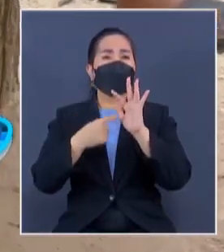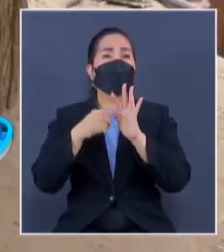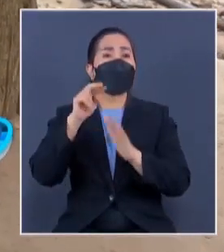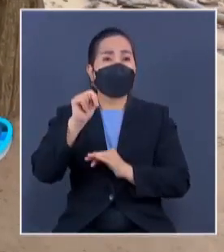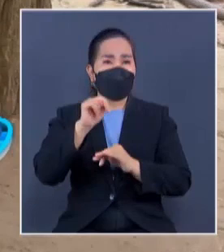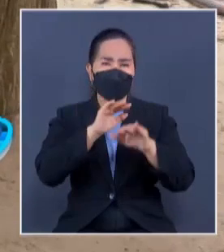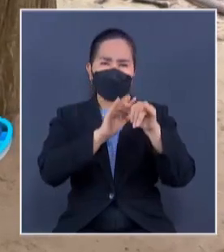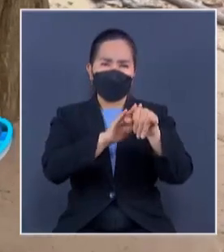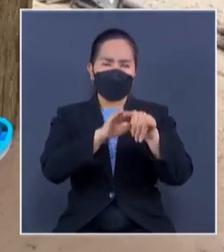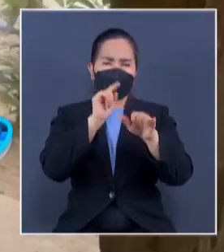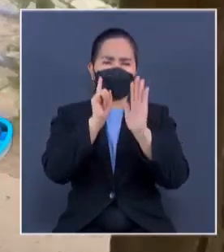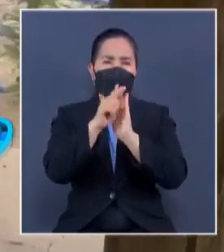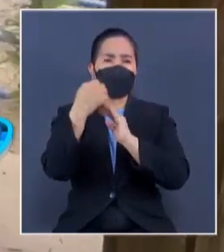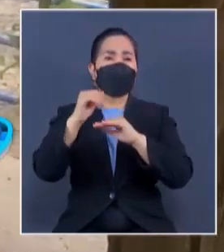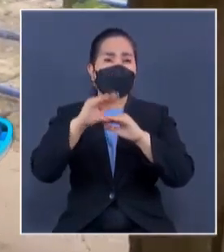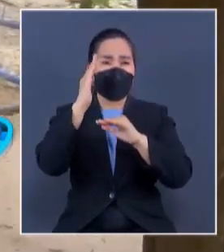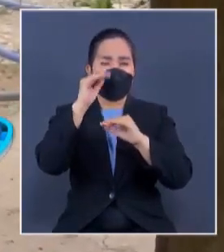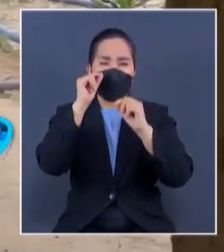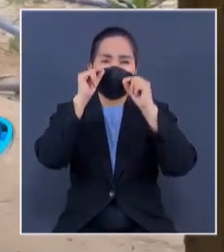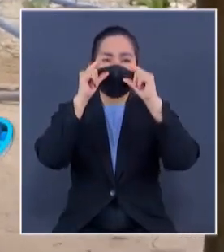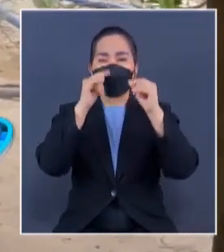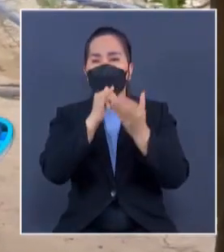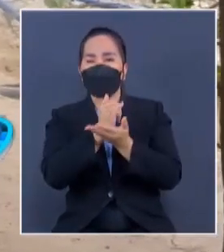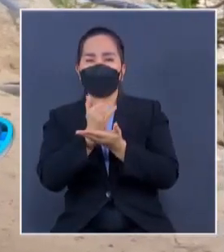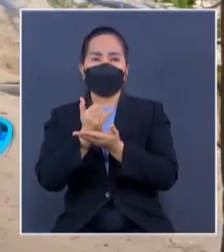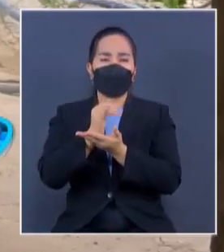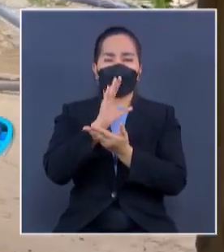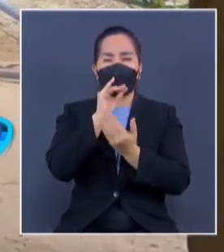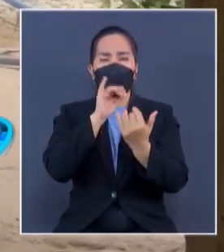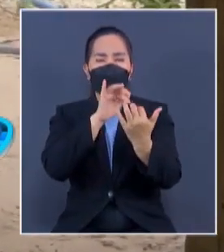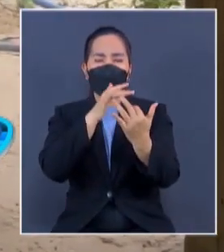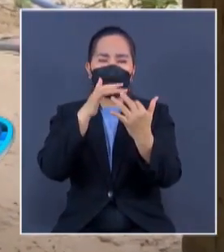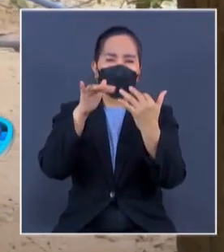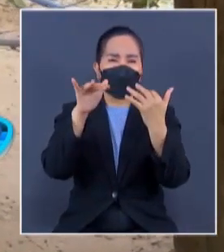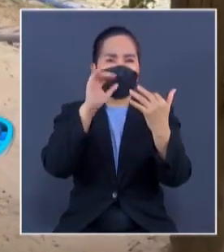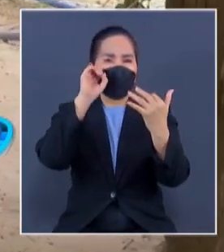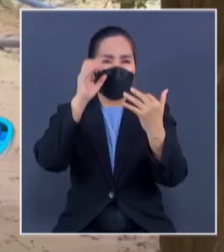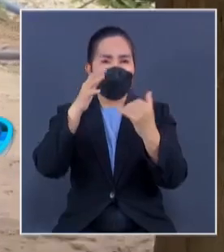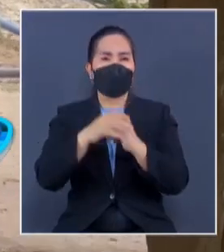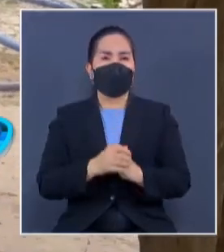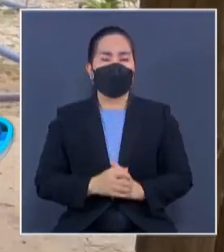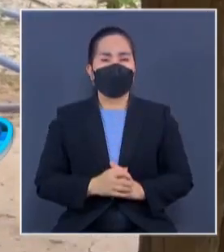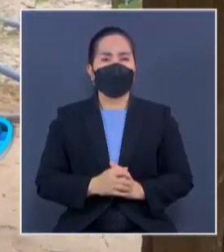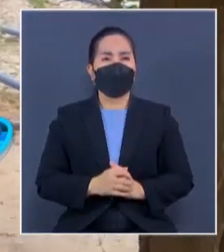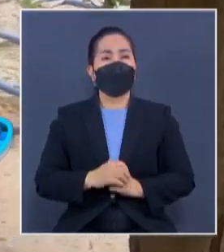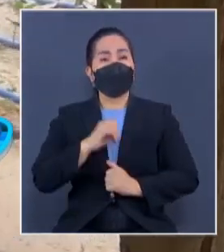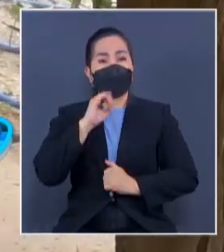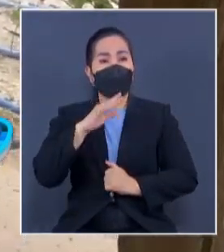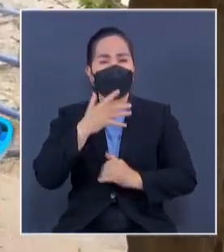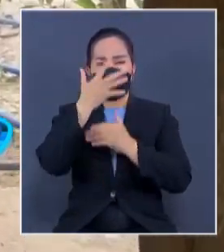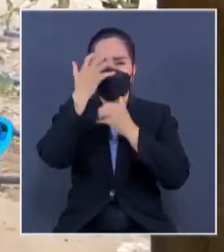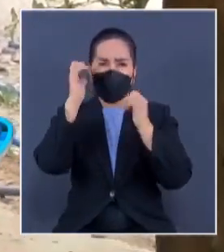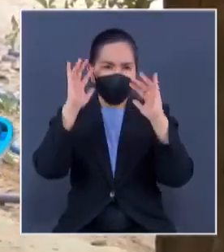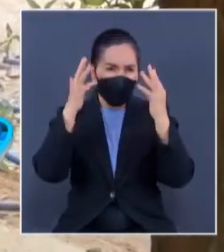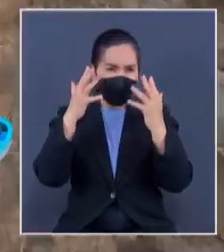จนชายคนนี้เนี่ยตื่นพอตื่นขึ้นมาก็ประคองตัวเองไม่ได้พูดจาไม่รู้เรื่องแบบนี้แถมยืนยันด้วยนะคะบอกว่าตัวเองเนี่ยไม่ได้เมานะ